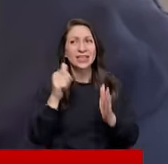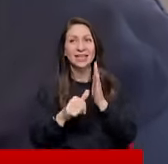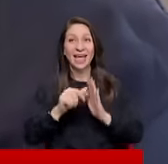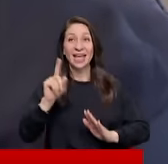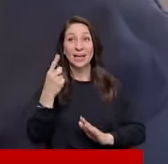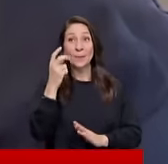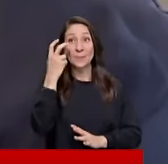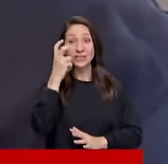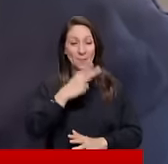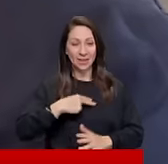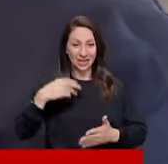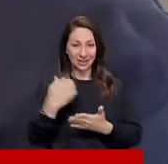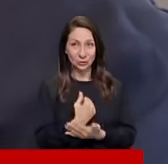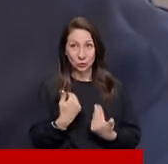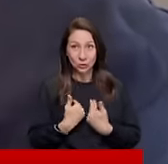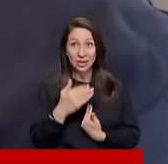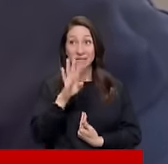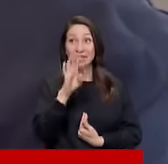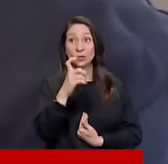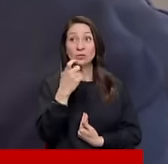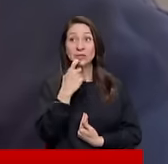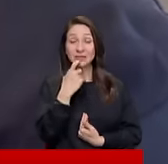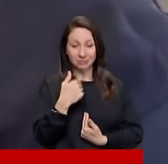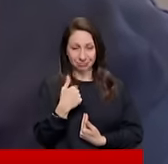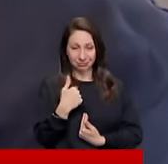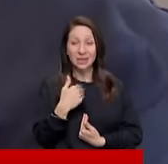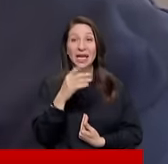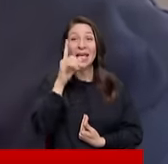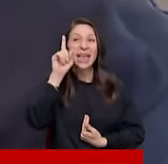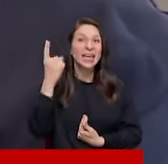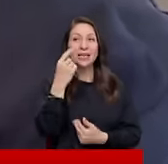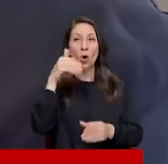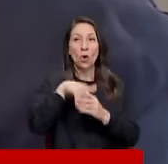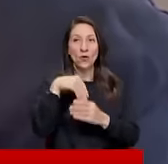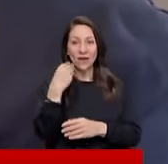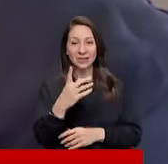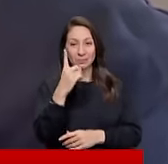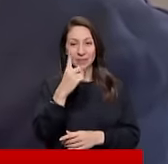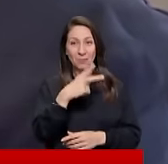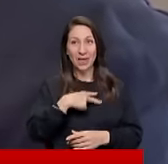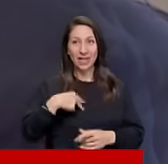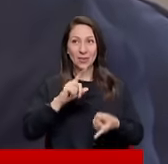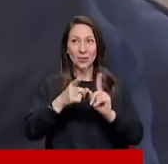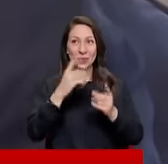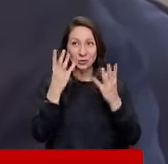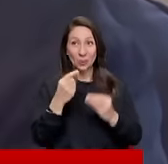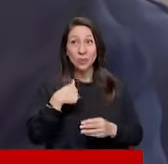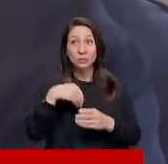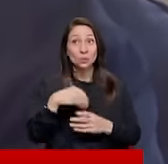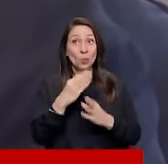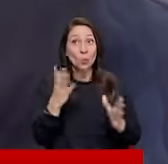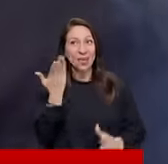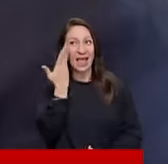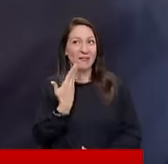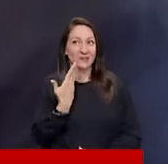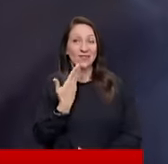Manisa Belediyesi'ni kazanıyoruz. 49 yıllık ömrümde ilk kez oy verdiğim birisi belediyeyi yönetiyor olacak. Bu benim için çok büyük bir